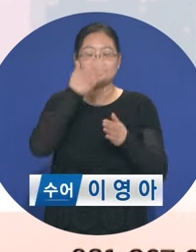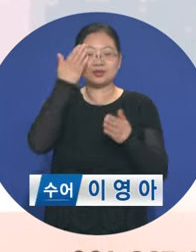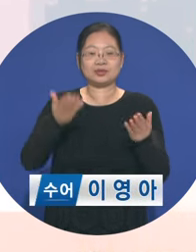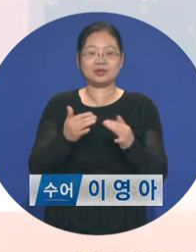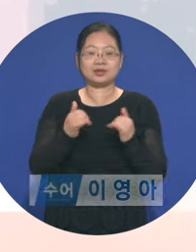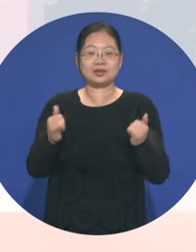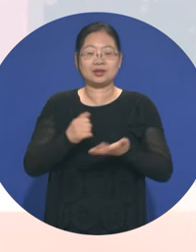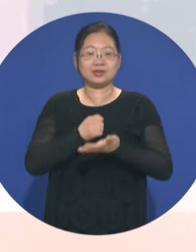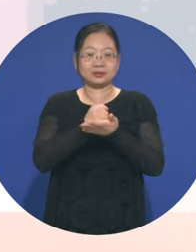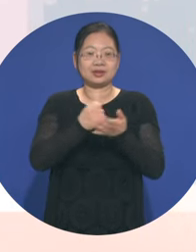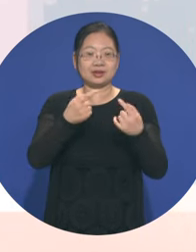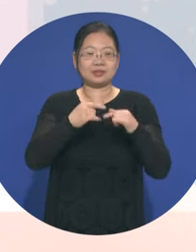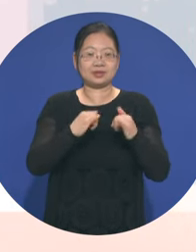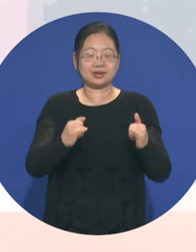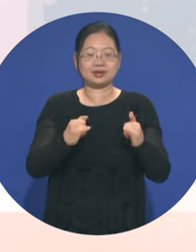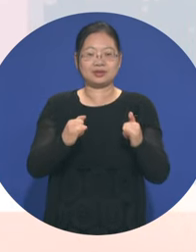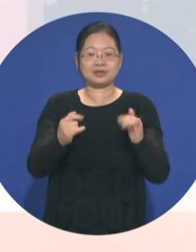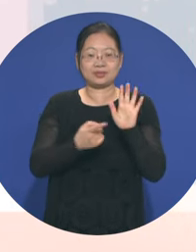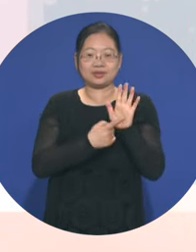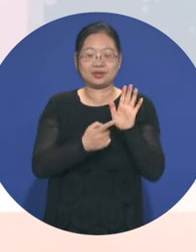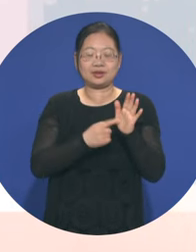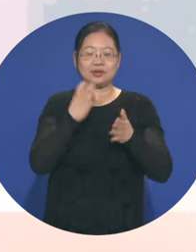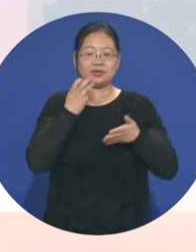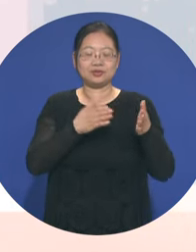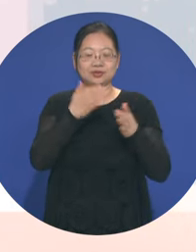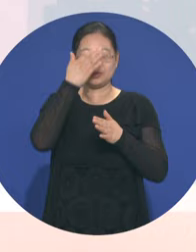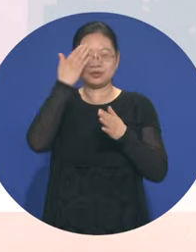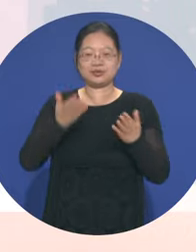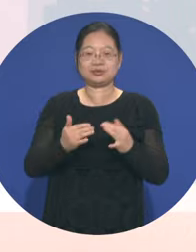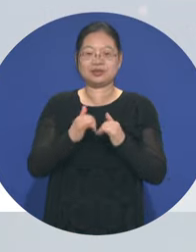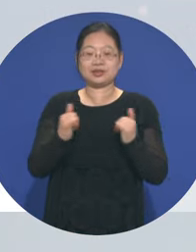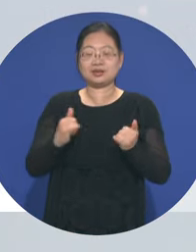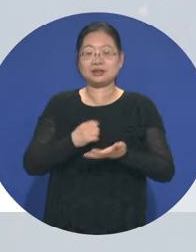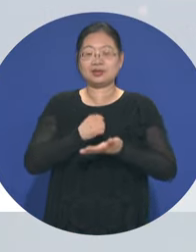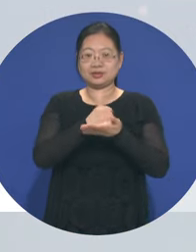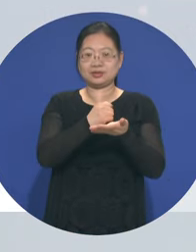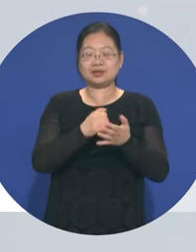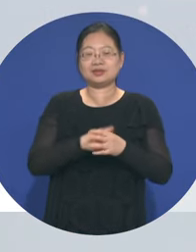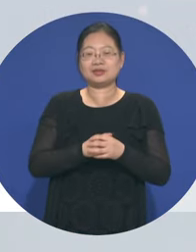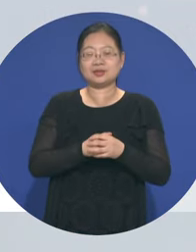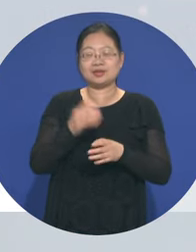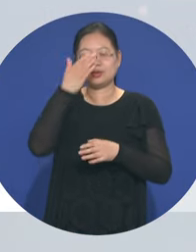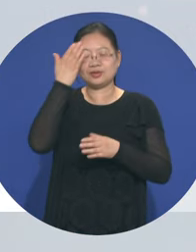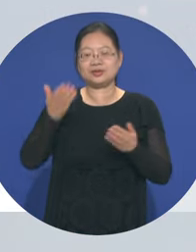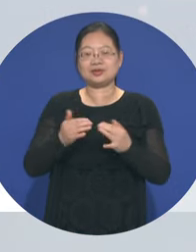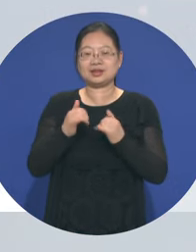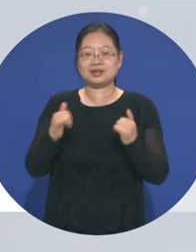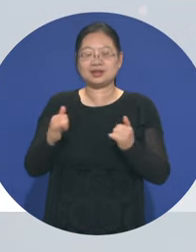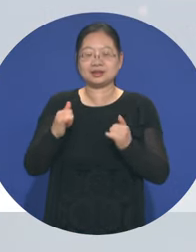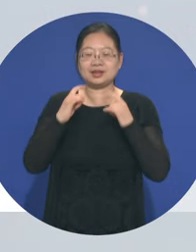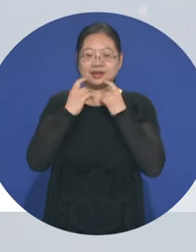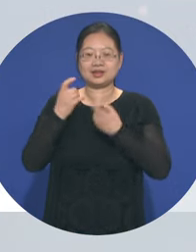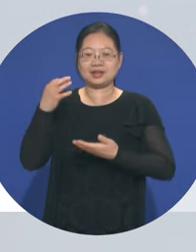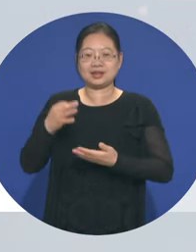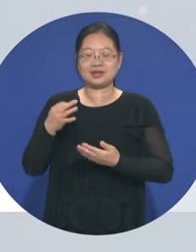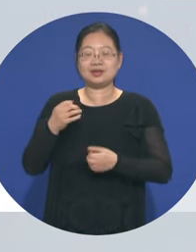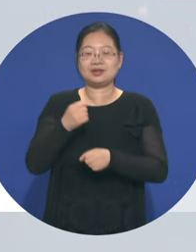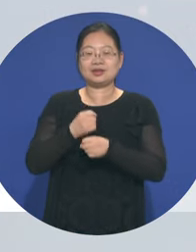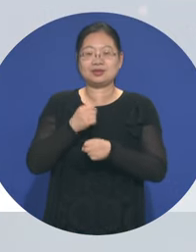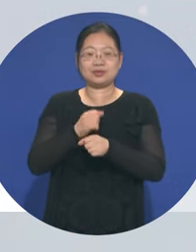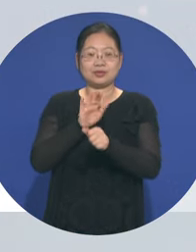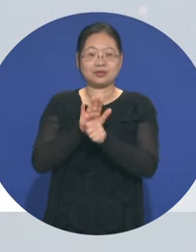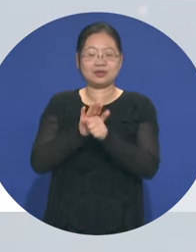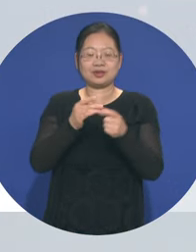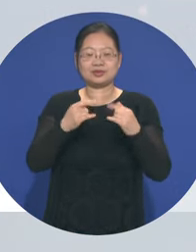경기도가 청년 노동자 통장 참여자를 모집합니다 경기도 청년 노동자 통장은 청년 노동자의 자산 형성을 돕기